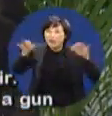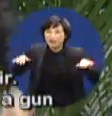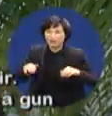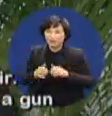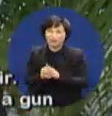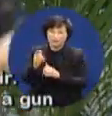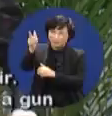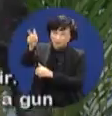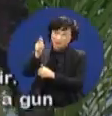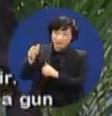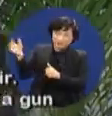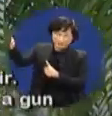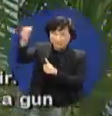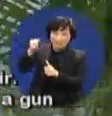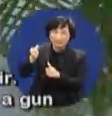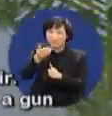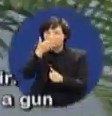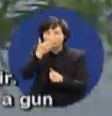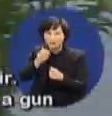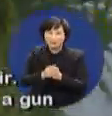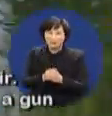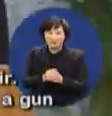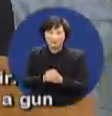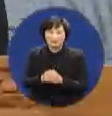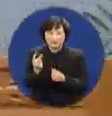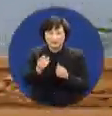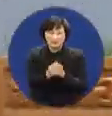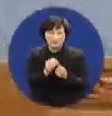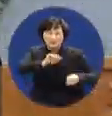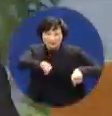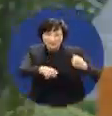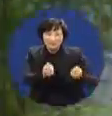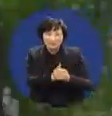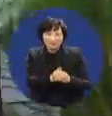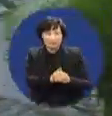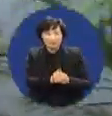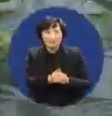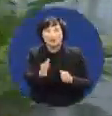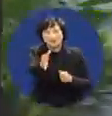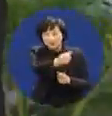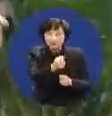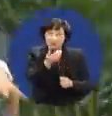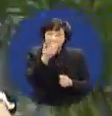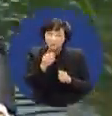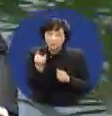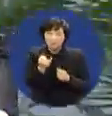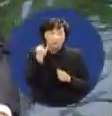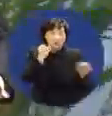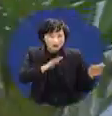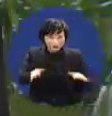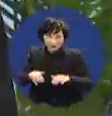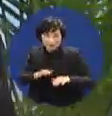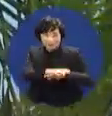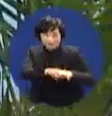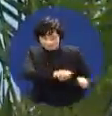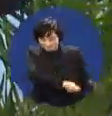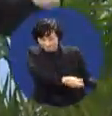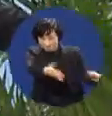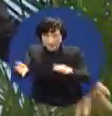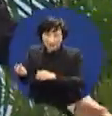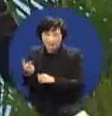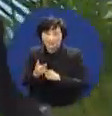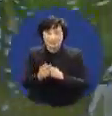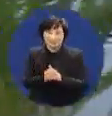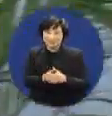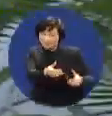그냥 총으로 쏴서 잡아먹고, 들에 뛰는 짐승도 그렇고, 바다도 그물을 던지고, 산도 구멍을